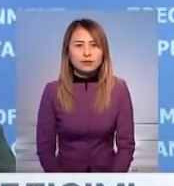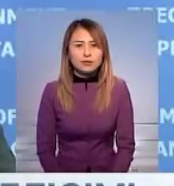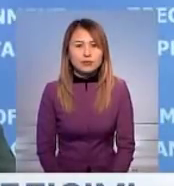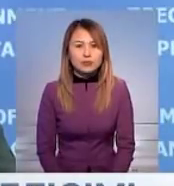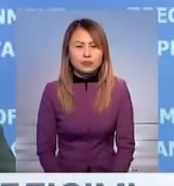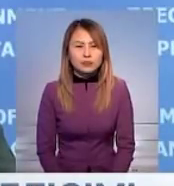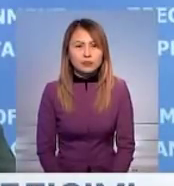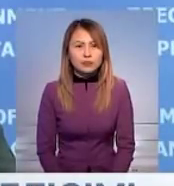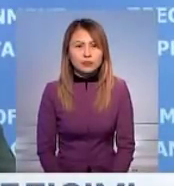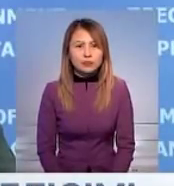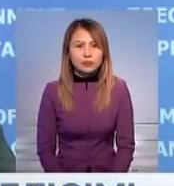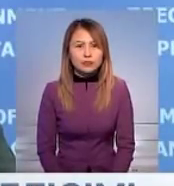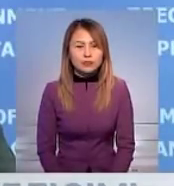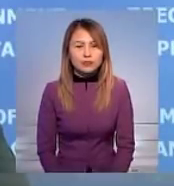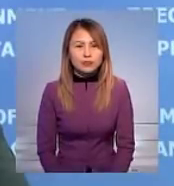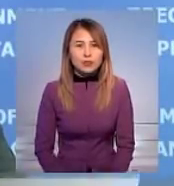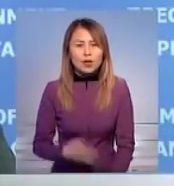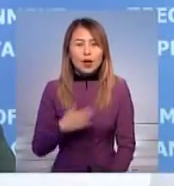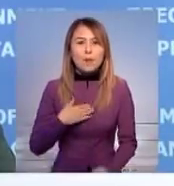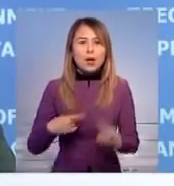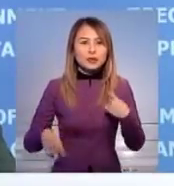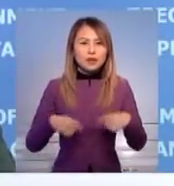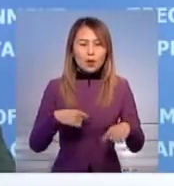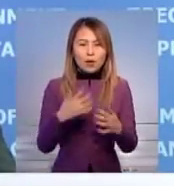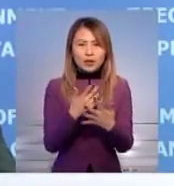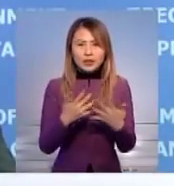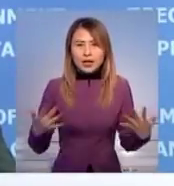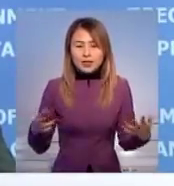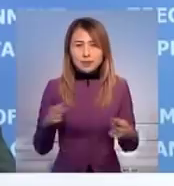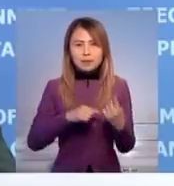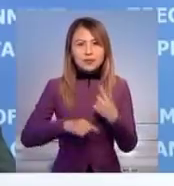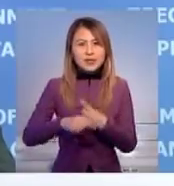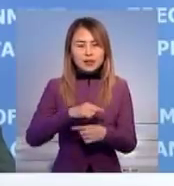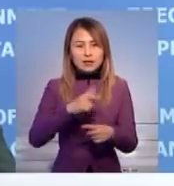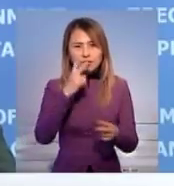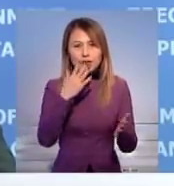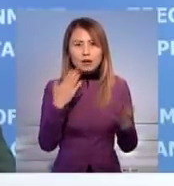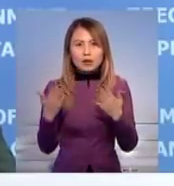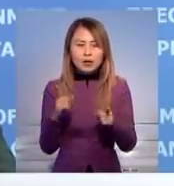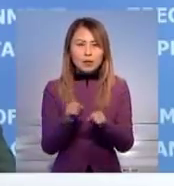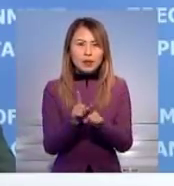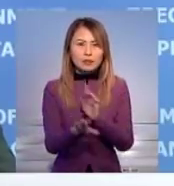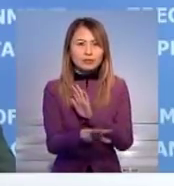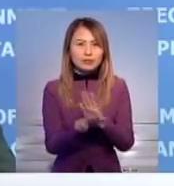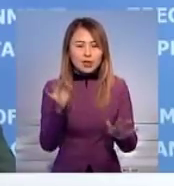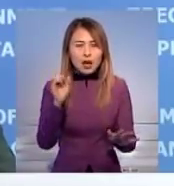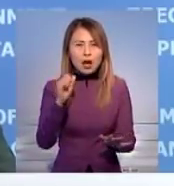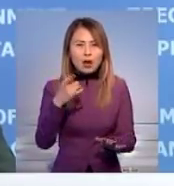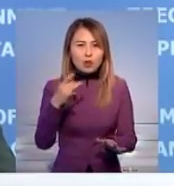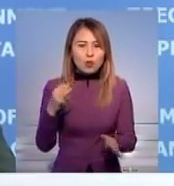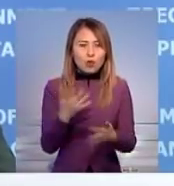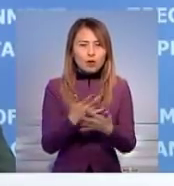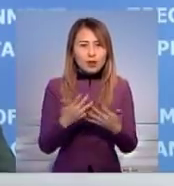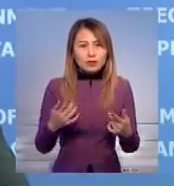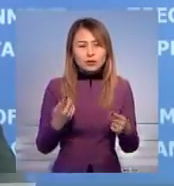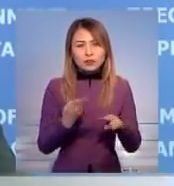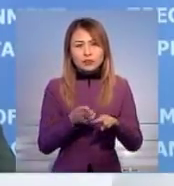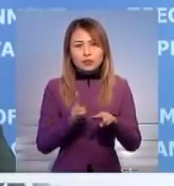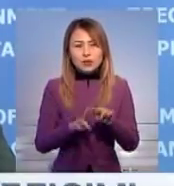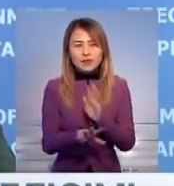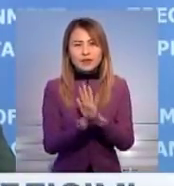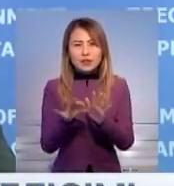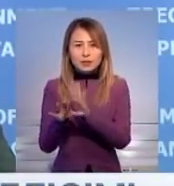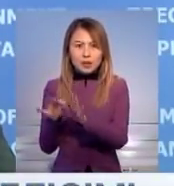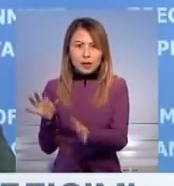Мы эту позицию очень тщательно. Біз тауар түрлерін бизнес өкілдерімен жан-жақты қарастырып белгіледік. Агроөнеркәсіп өндіріс саласы да назарға